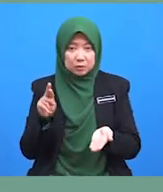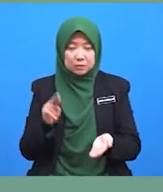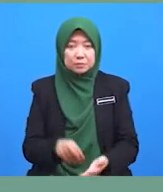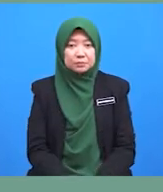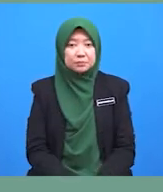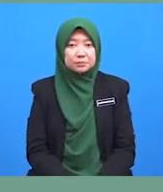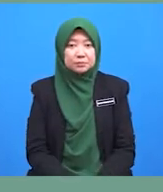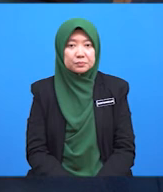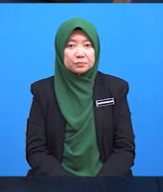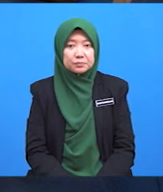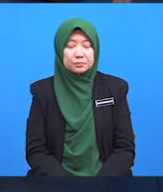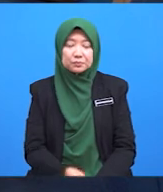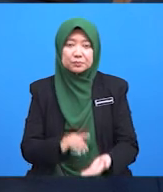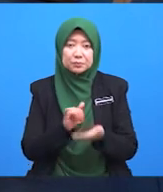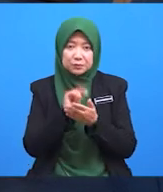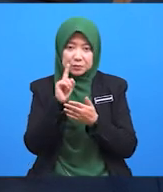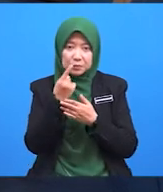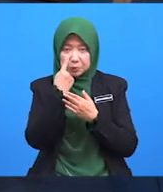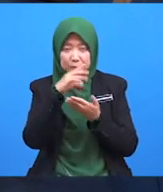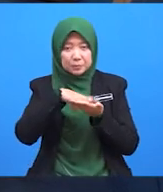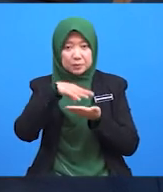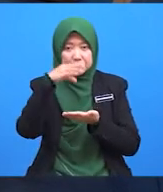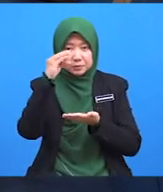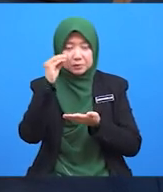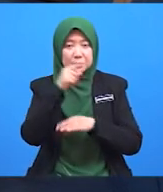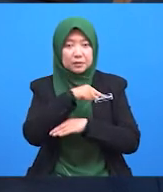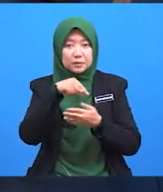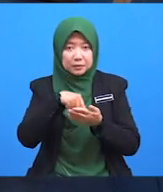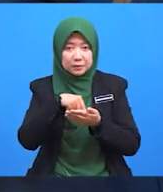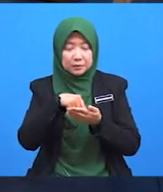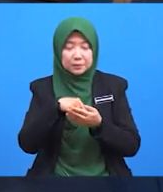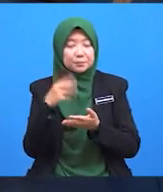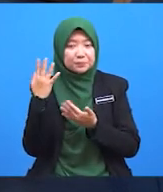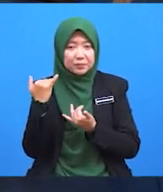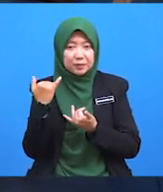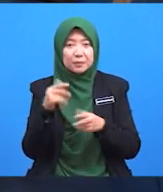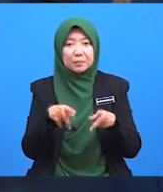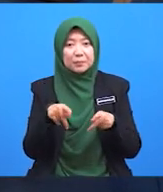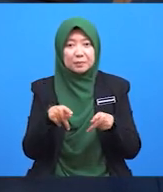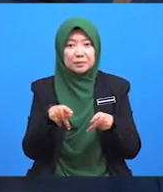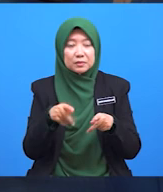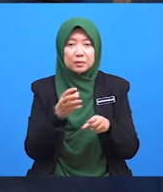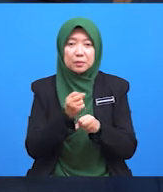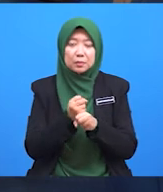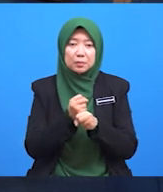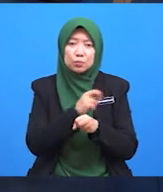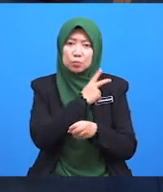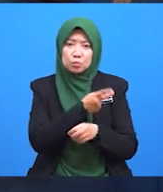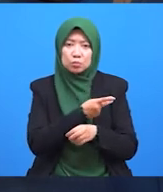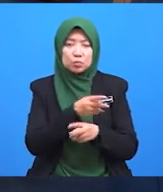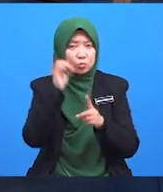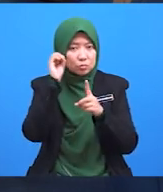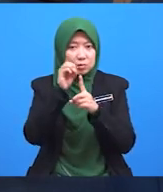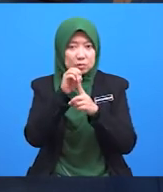rawatan. Sekian sahaja sesi pembelajaran kita pada hari ini. Saya berharap agar pelajar dapat